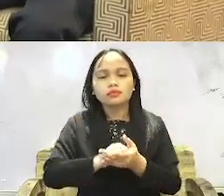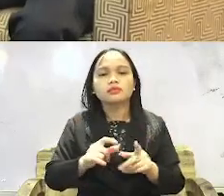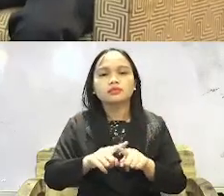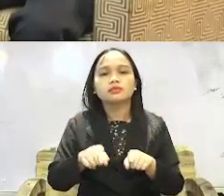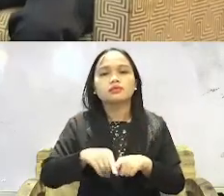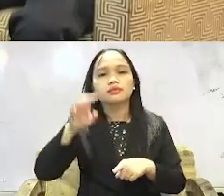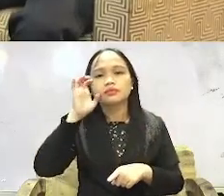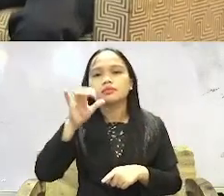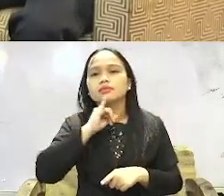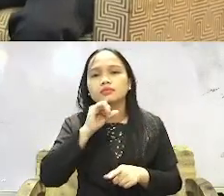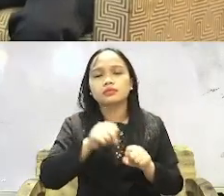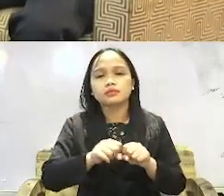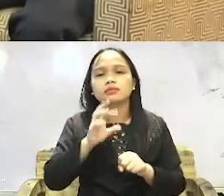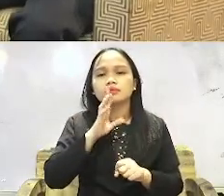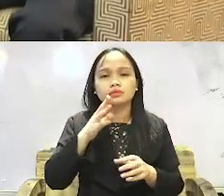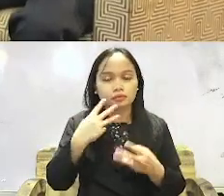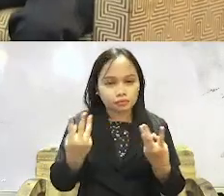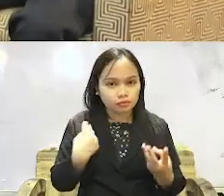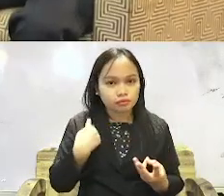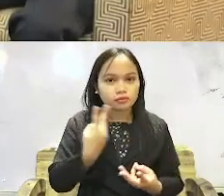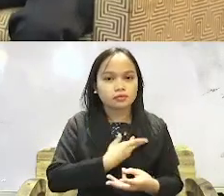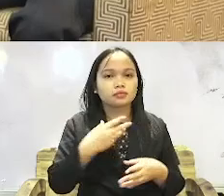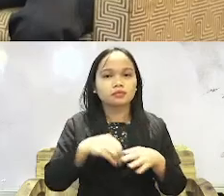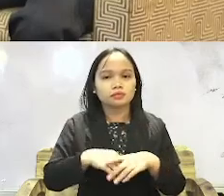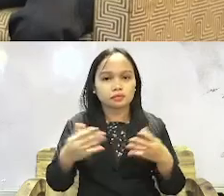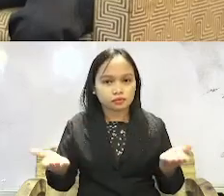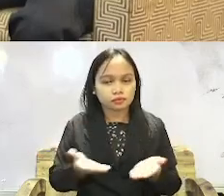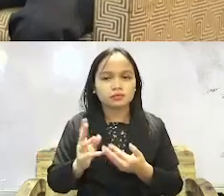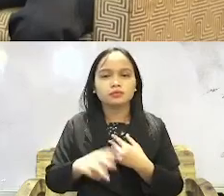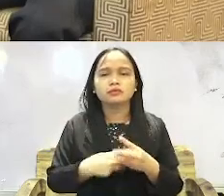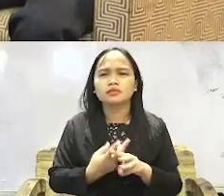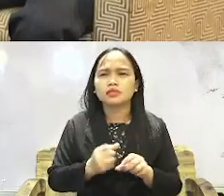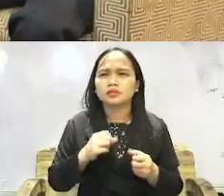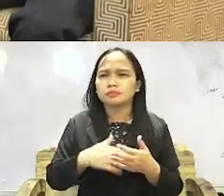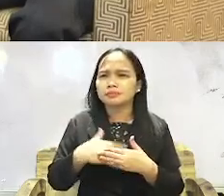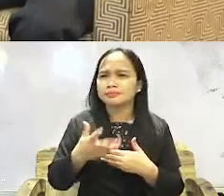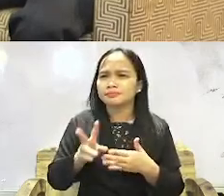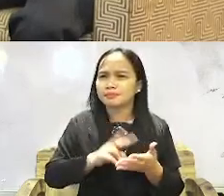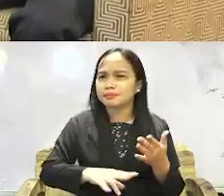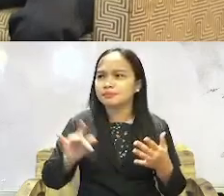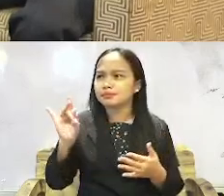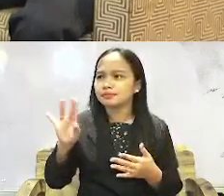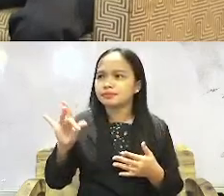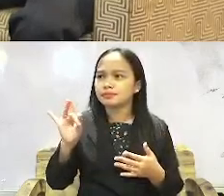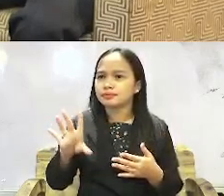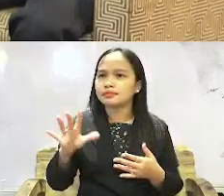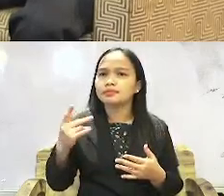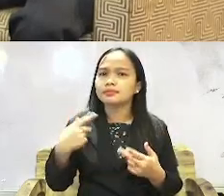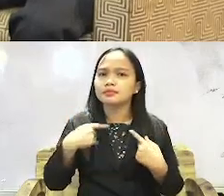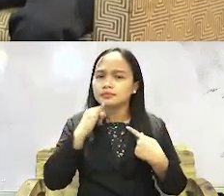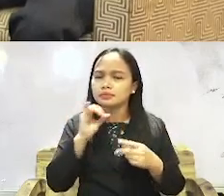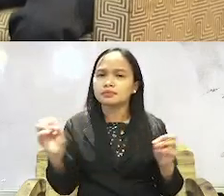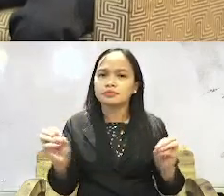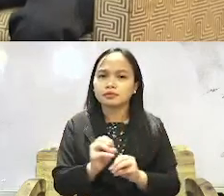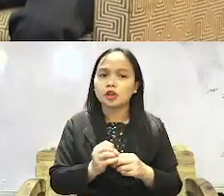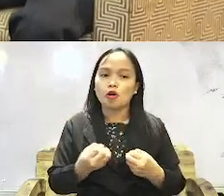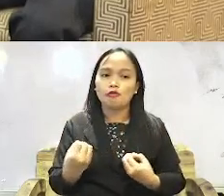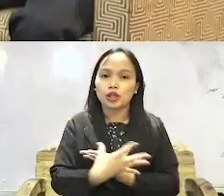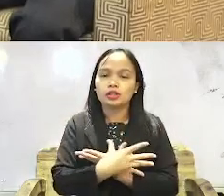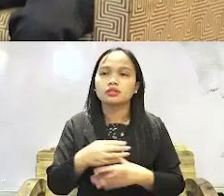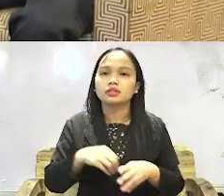so are we in this world. Napakaliwanag dyan. Verse 18. There is no fear in